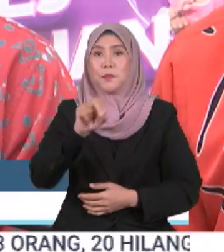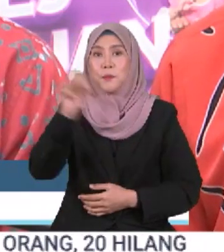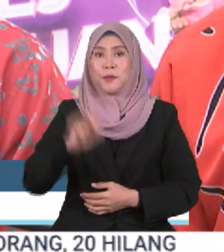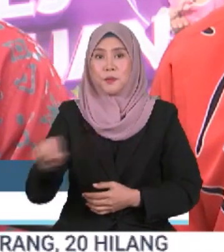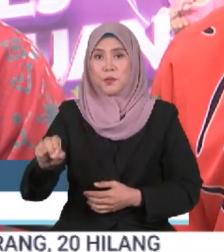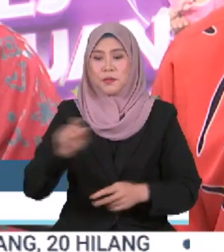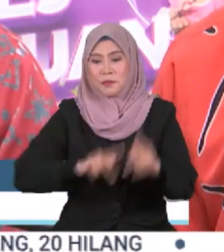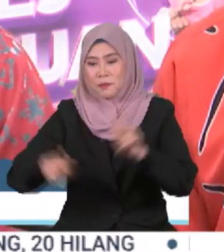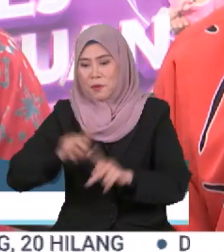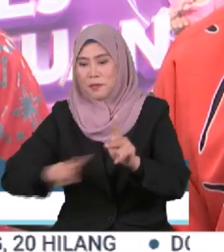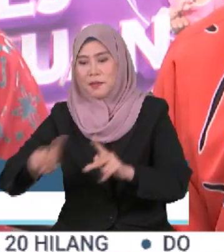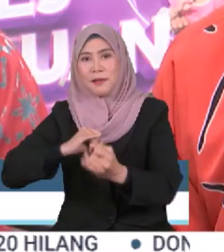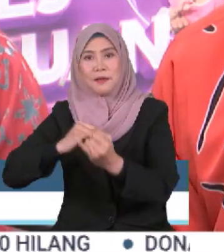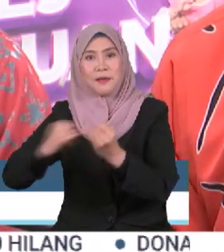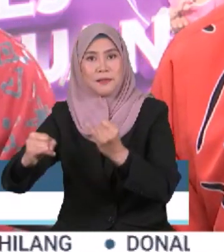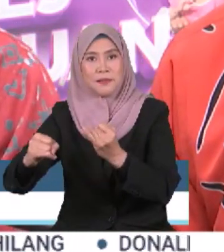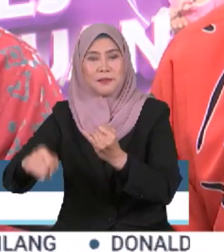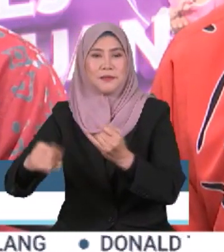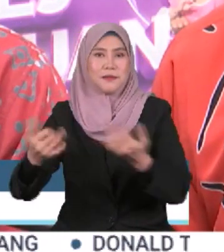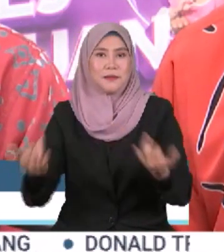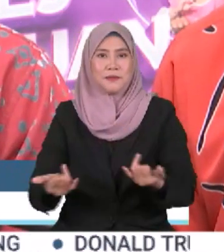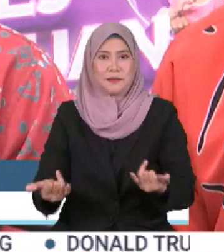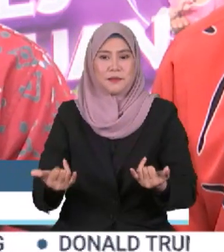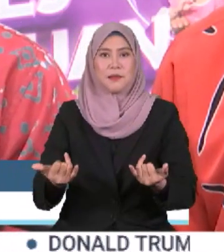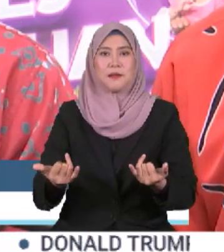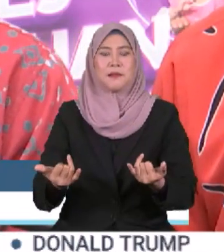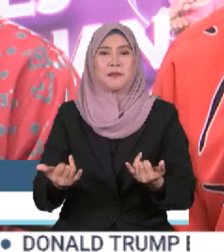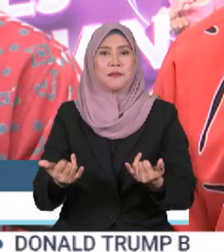kawasan berpenduduk yang terakhir yang pada waktu ini